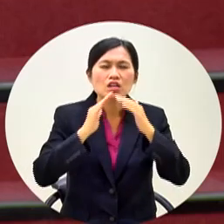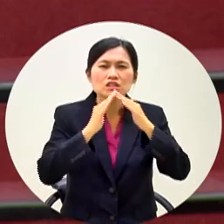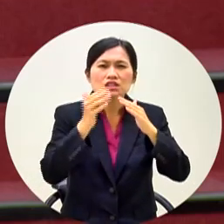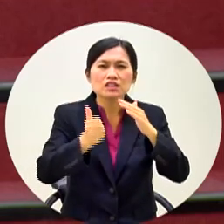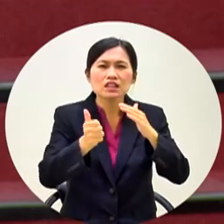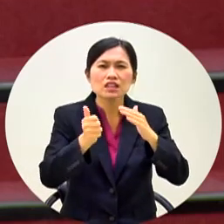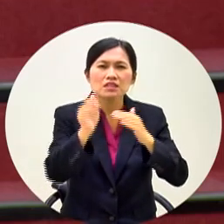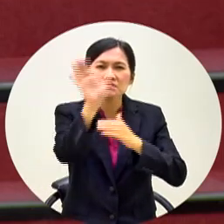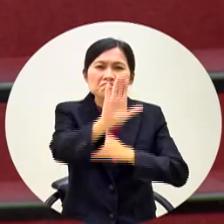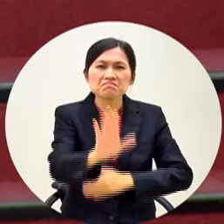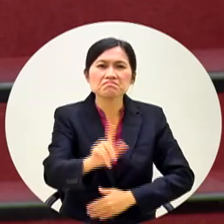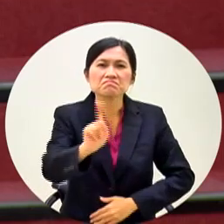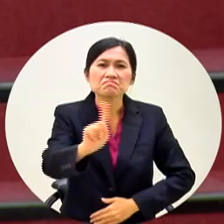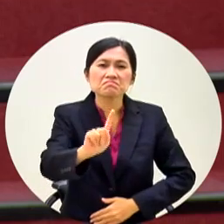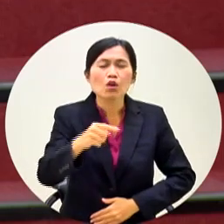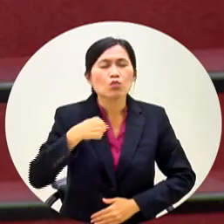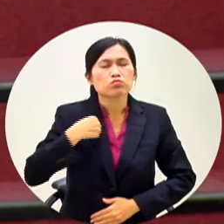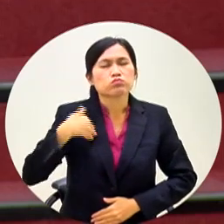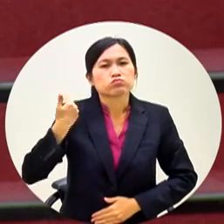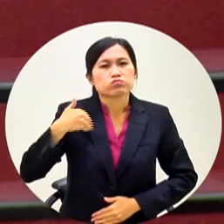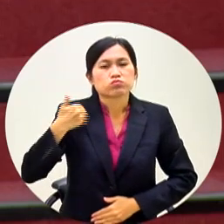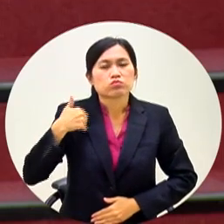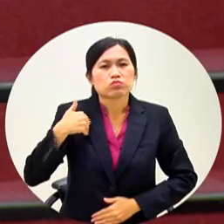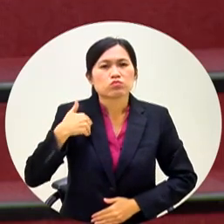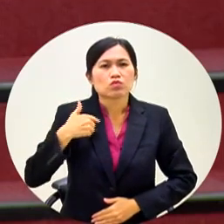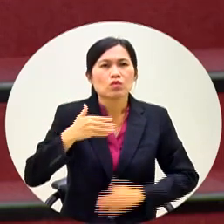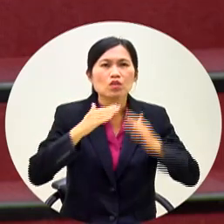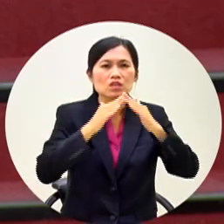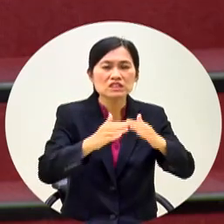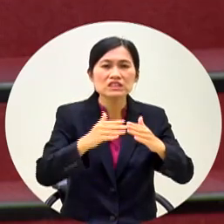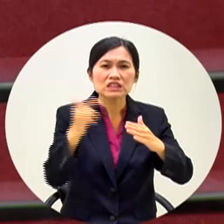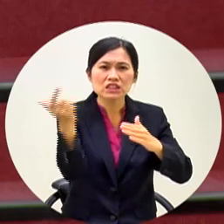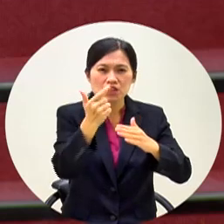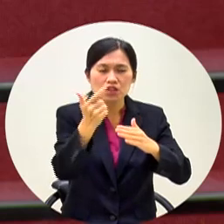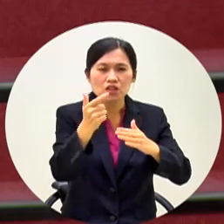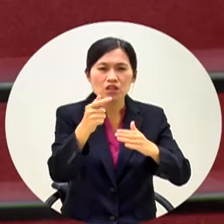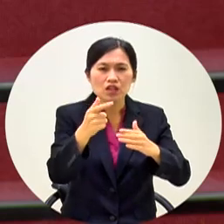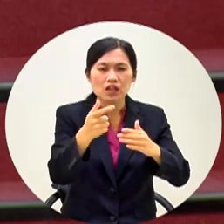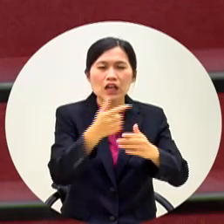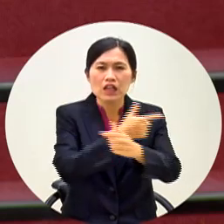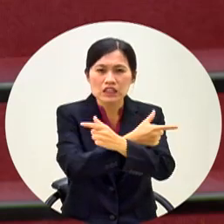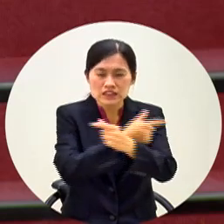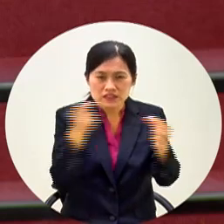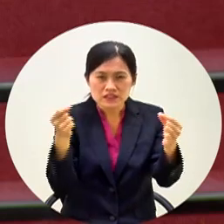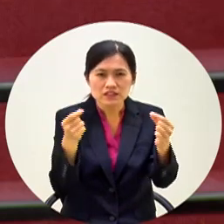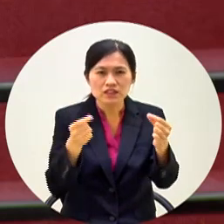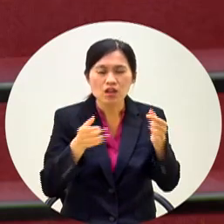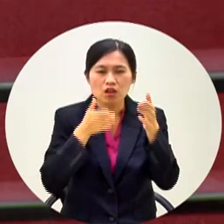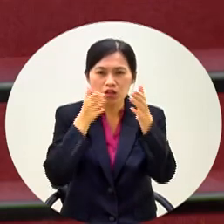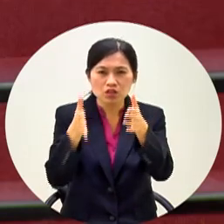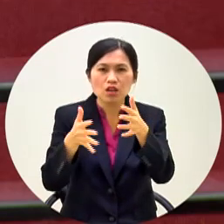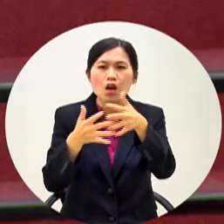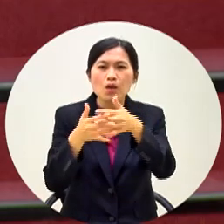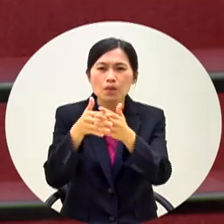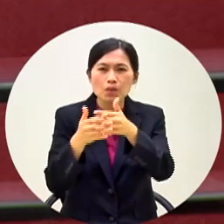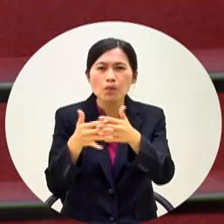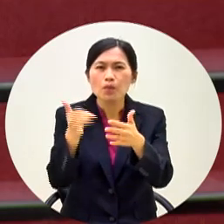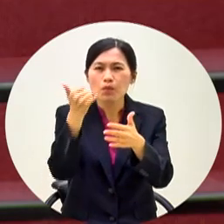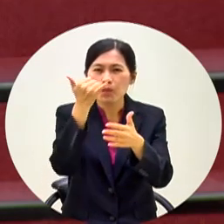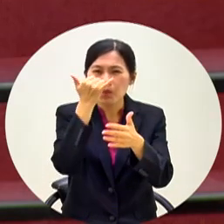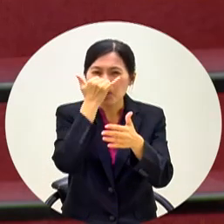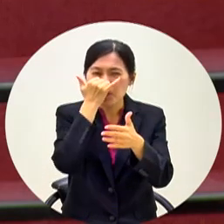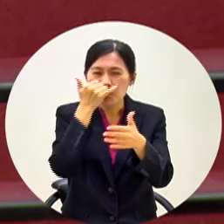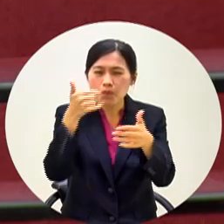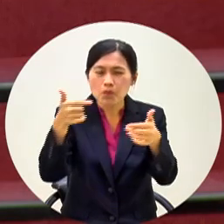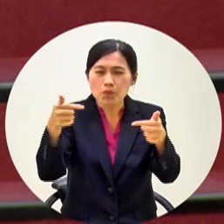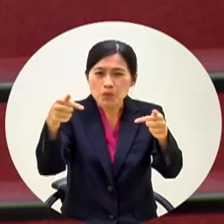是呢，我觉得六都都是用这样子同样的精神来处理这个莱克多巴胺的问题。那所以呢，表示。